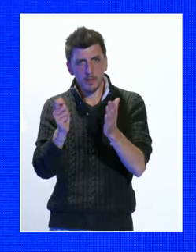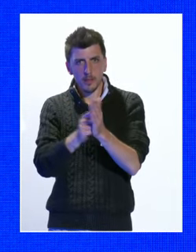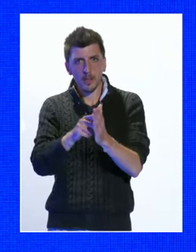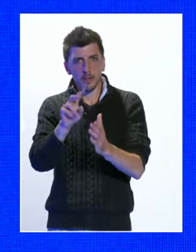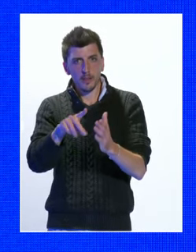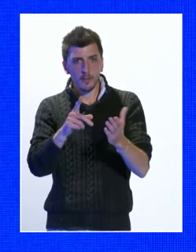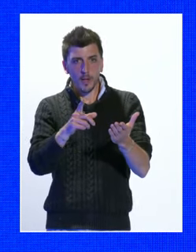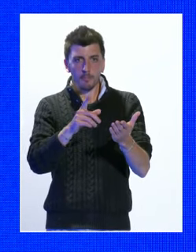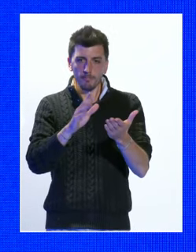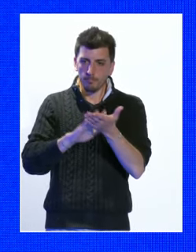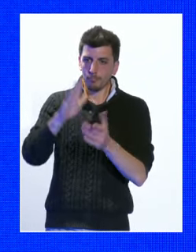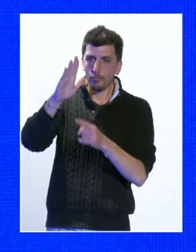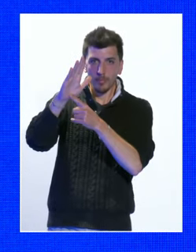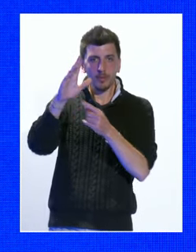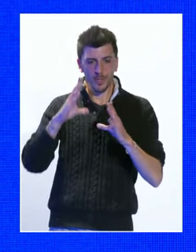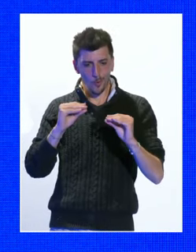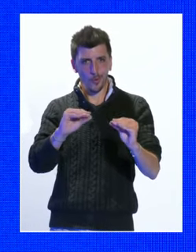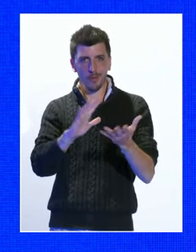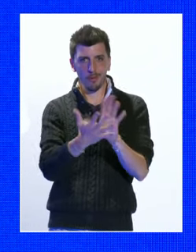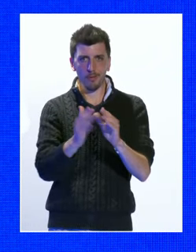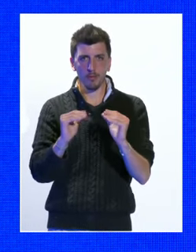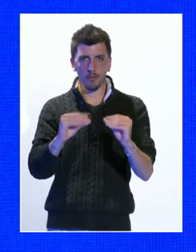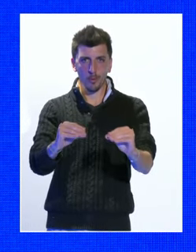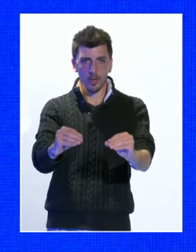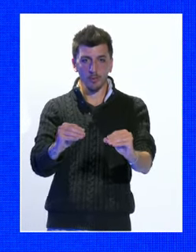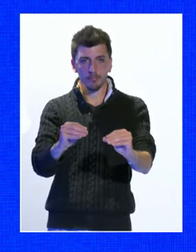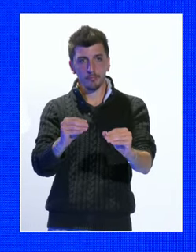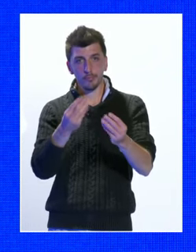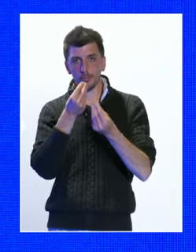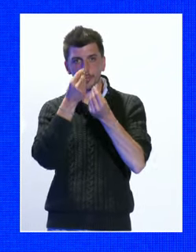la réalisation de cette promesse, ça serait jamais.